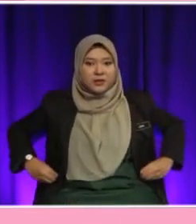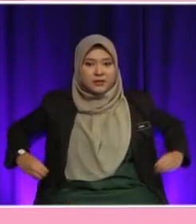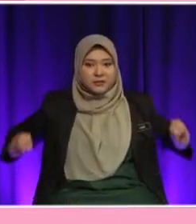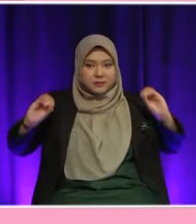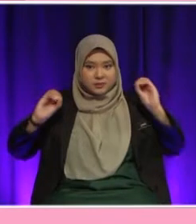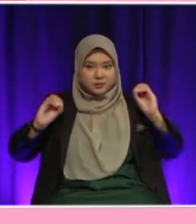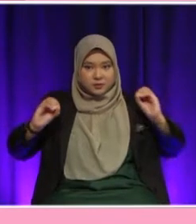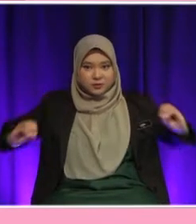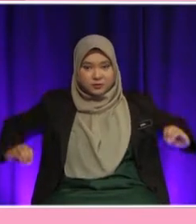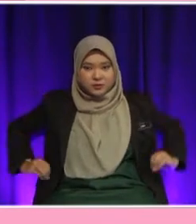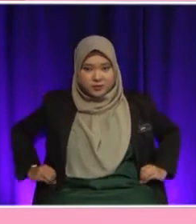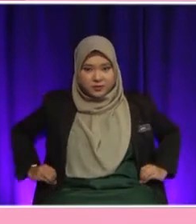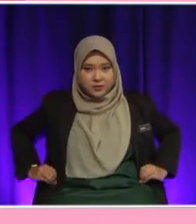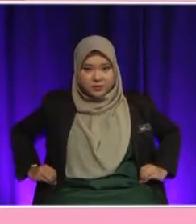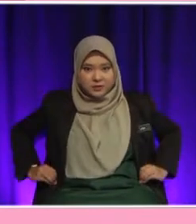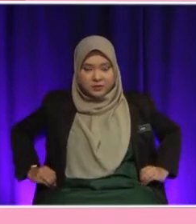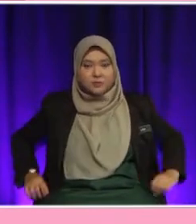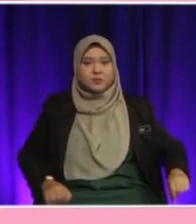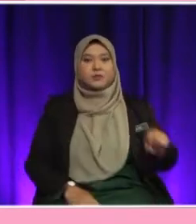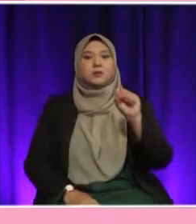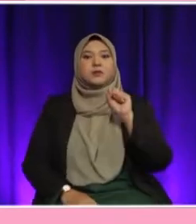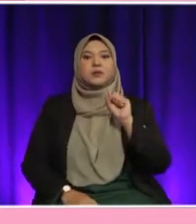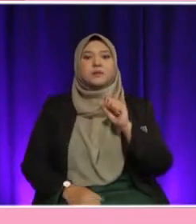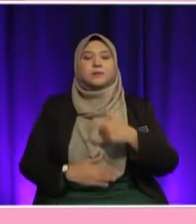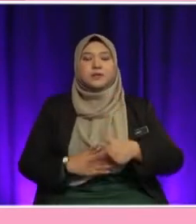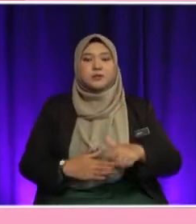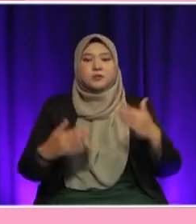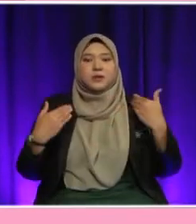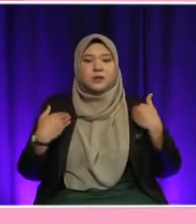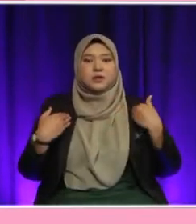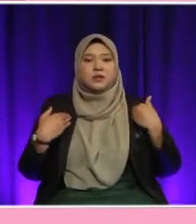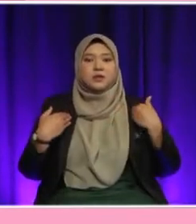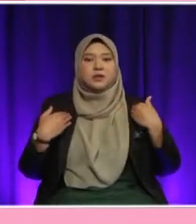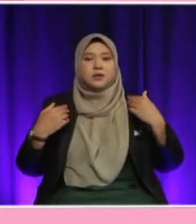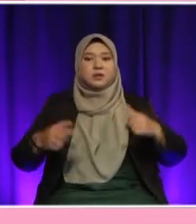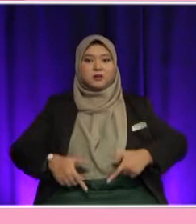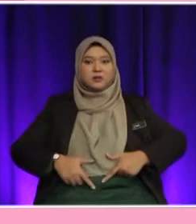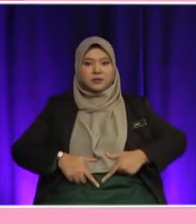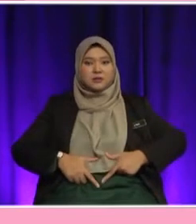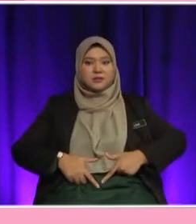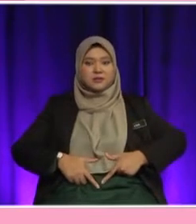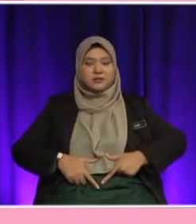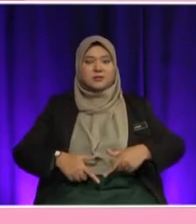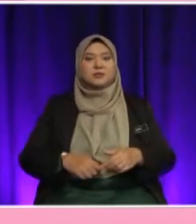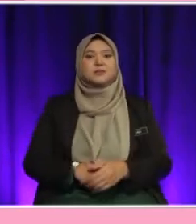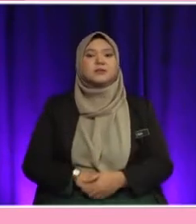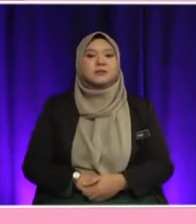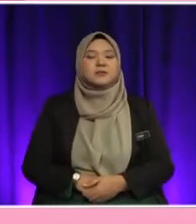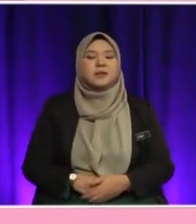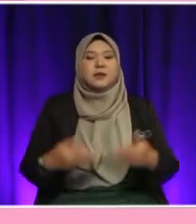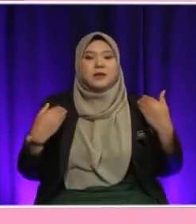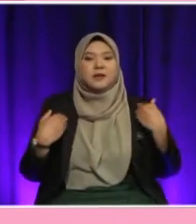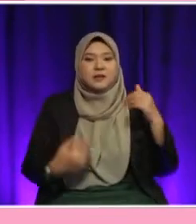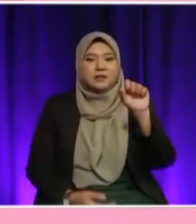oke uterus ataupun yang dikenali sebagai rahim Oke dan seterusnya dan juga yang